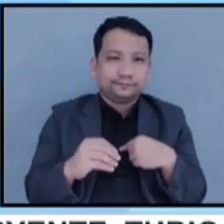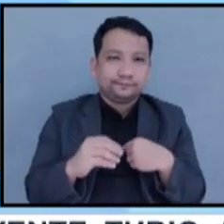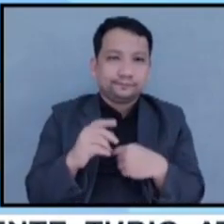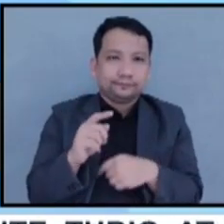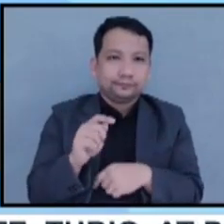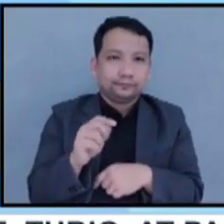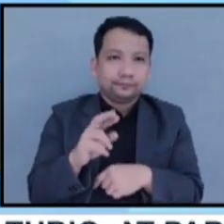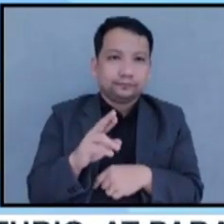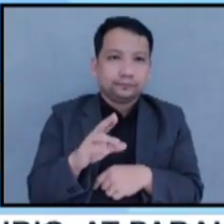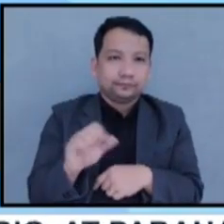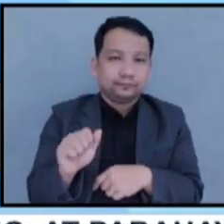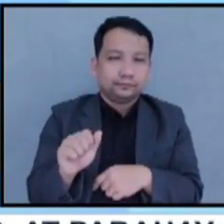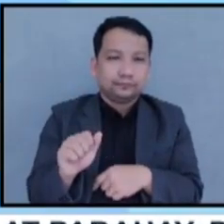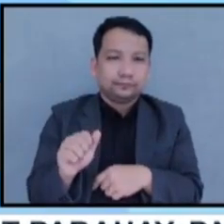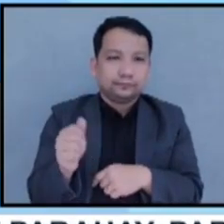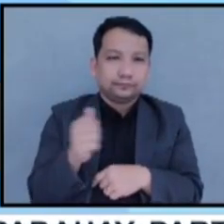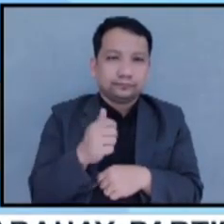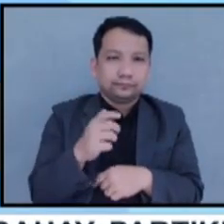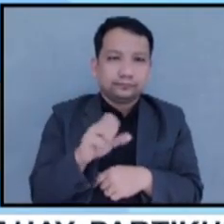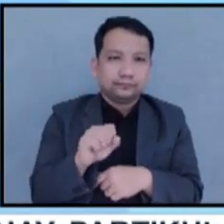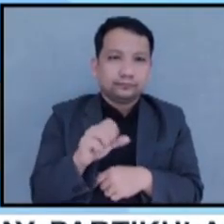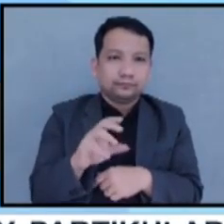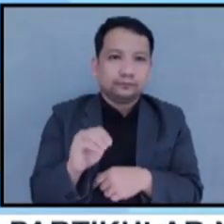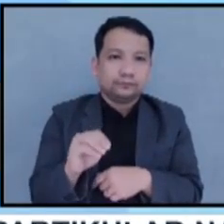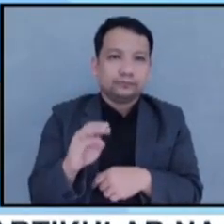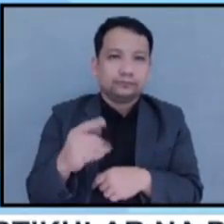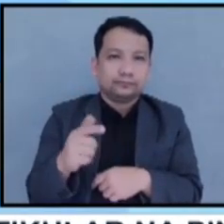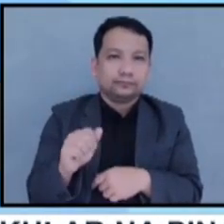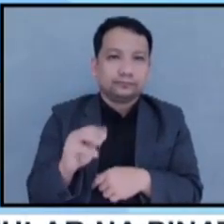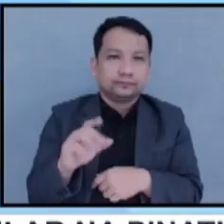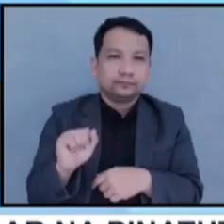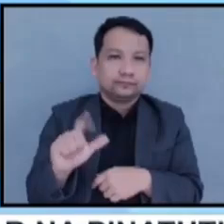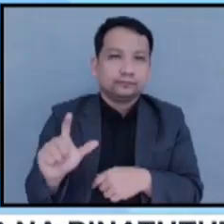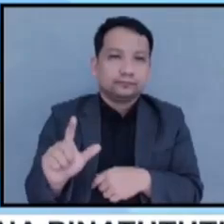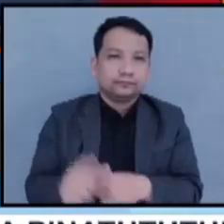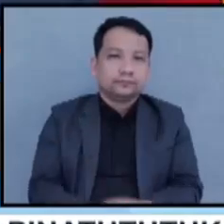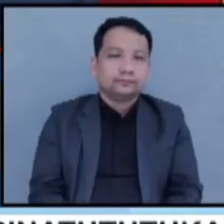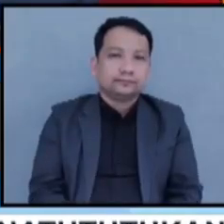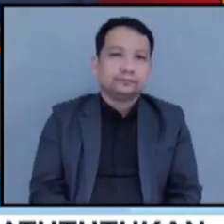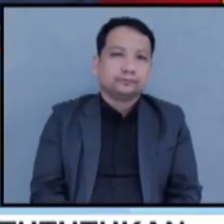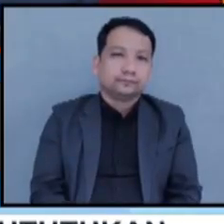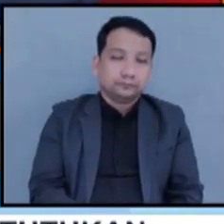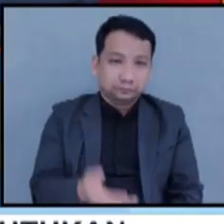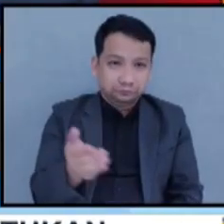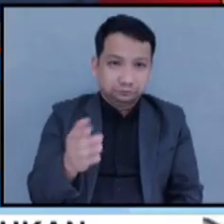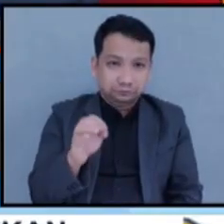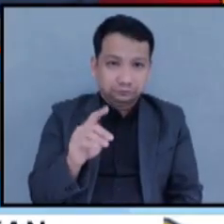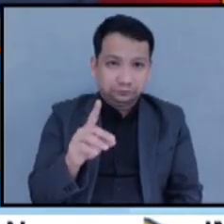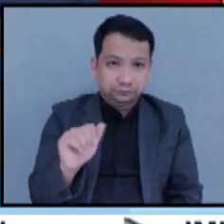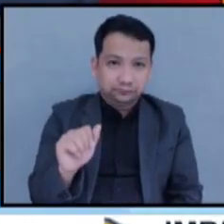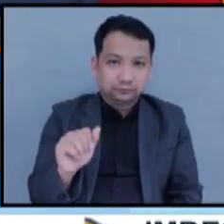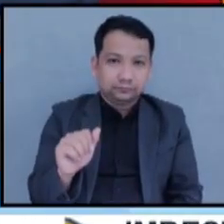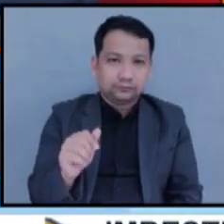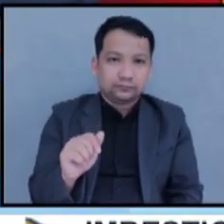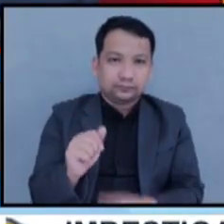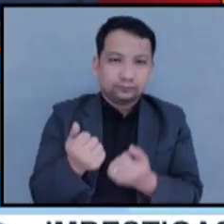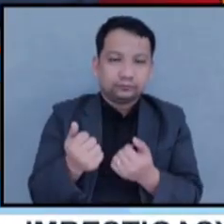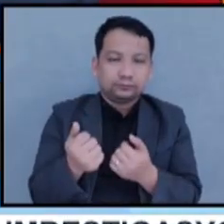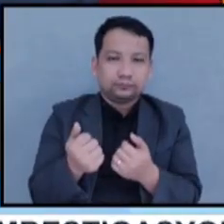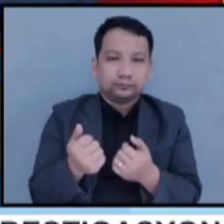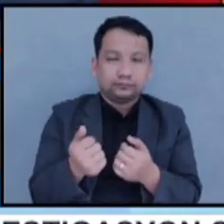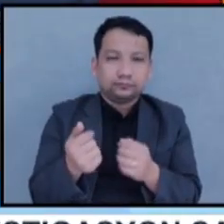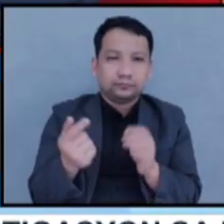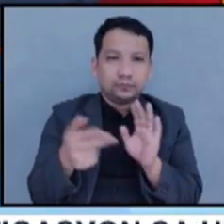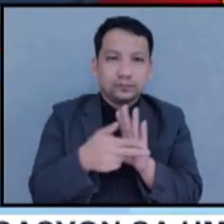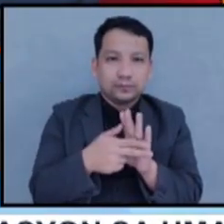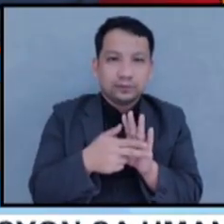fair dito po sa SM Mega Mall. Alright, Ma'am Edna, ano po ang masasabi po ninyong highlight ng upcoming likha ng